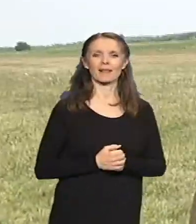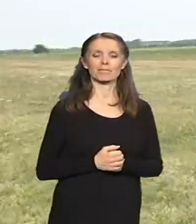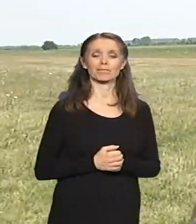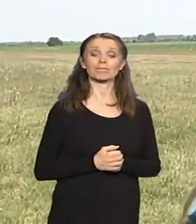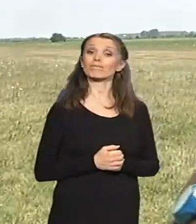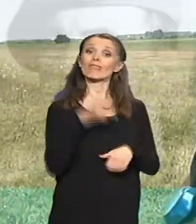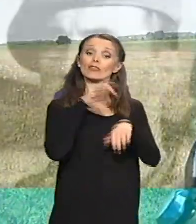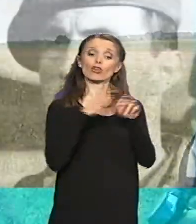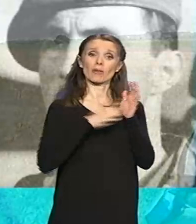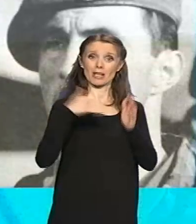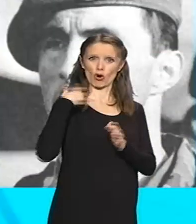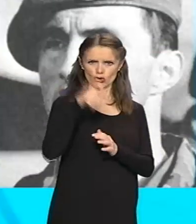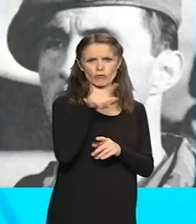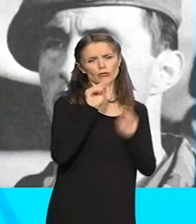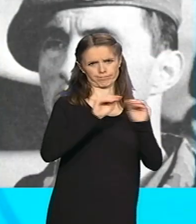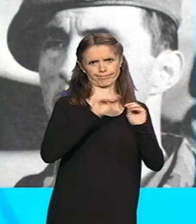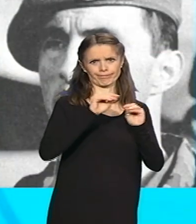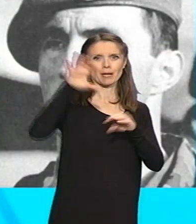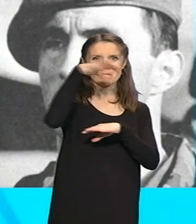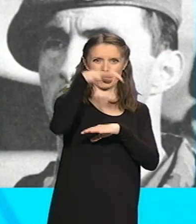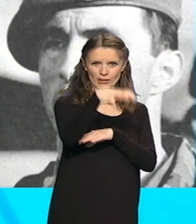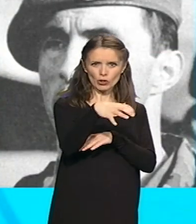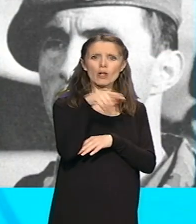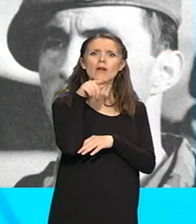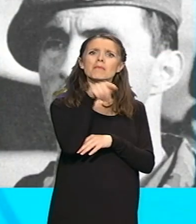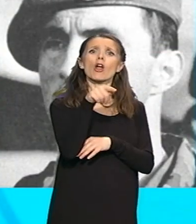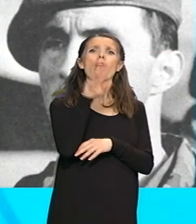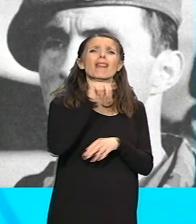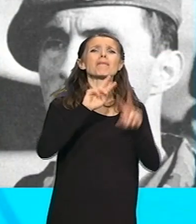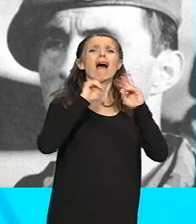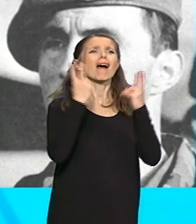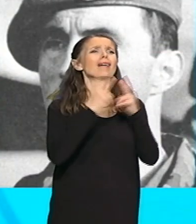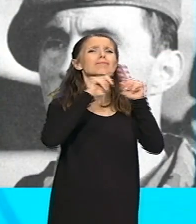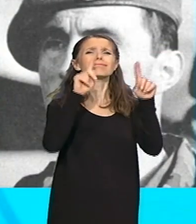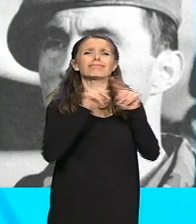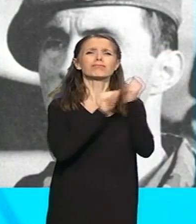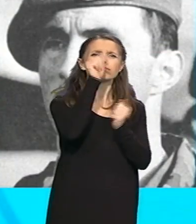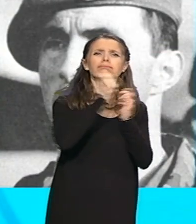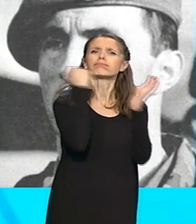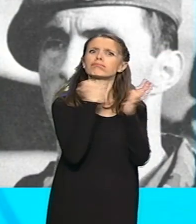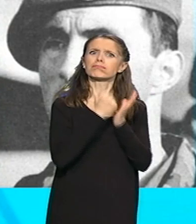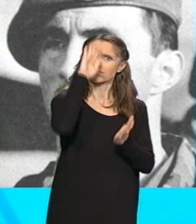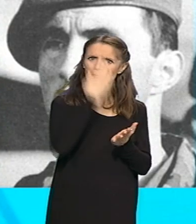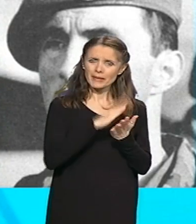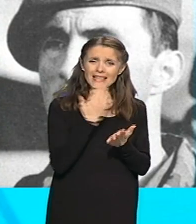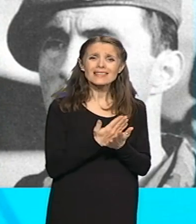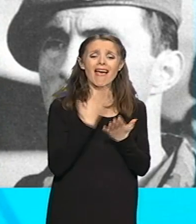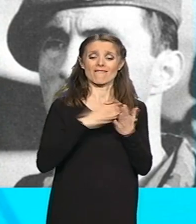Dr. Mirko Đorđević, instruktor padobranstva. Instruktor je padobranstva sa svim međunarodnim licencama. Ima